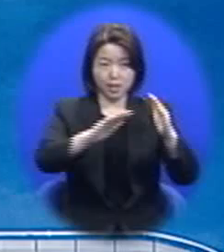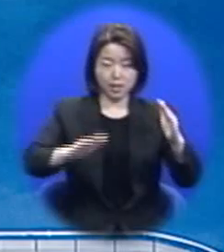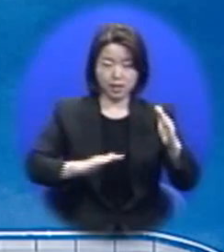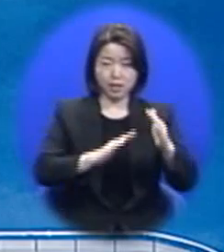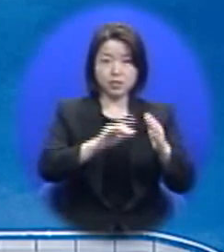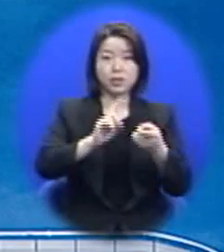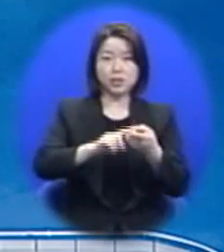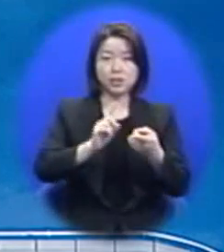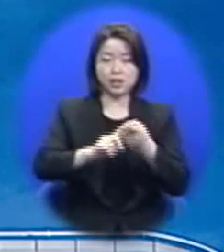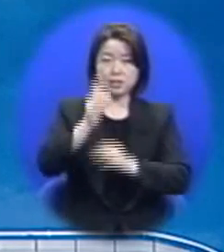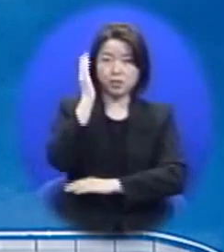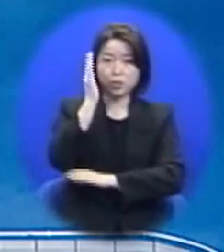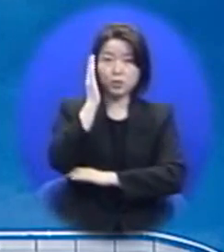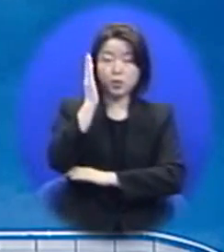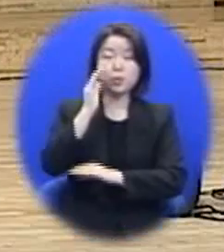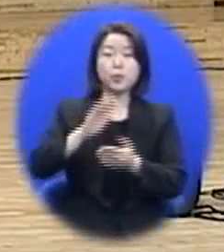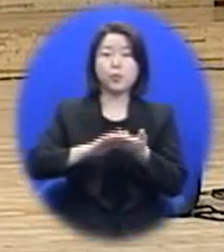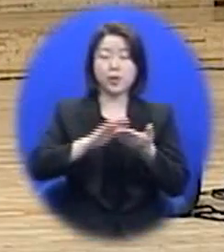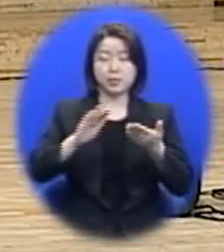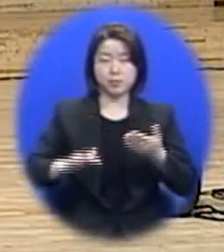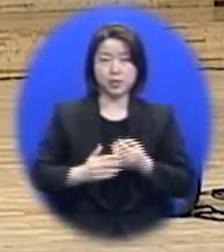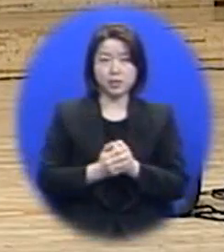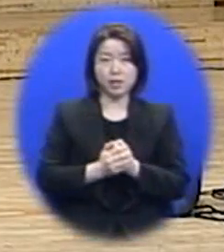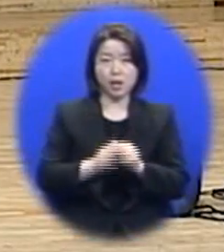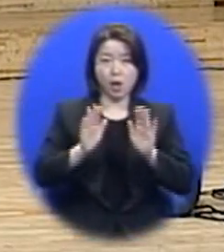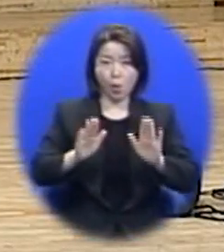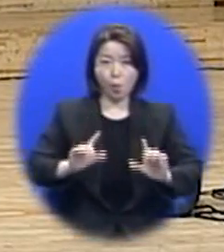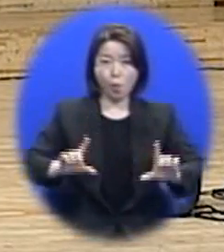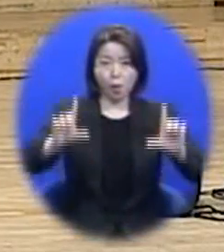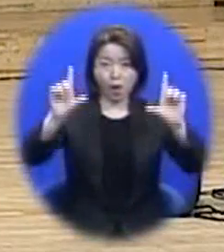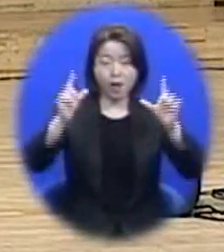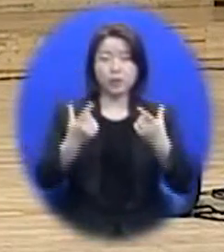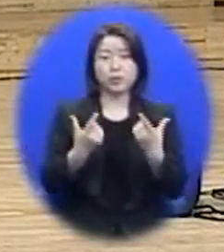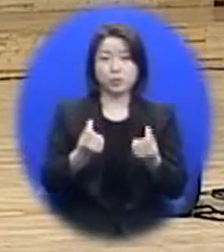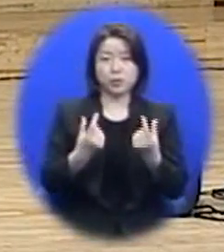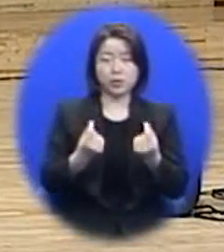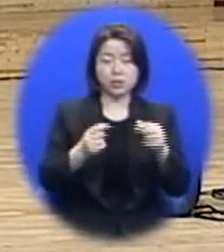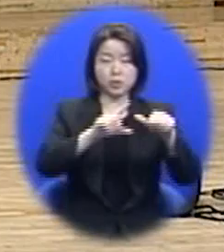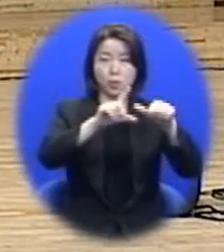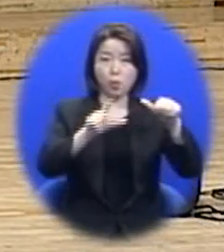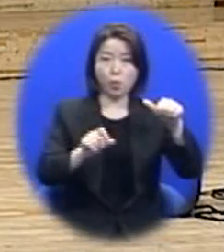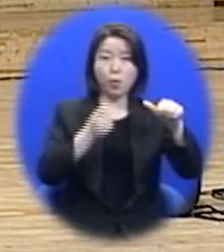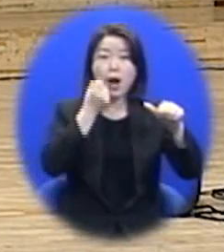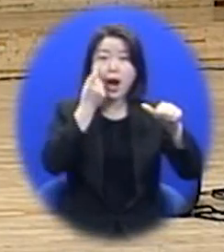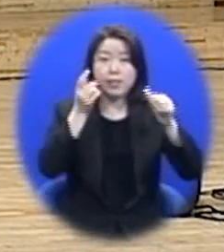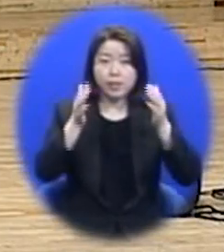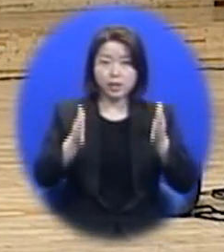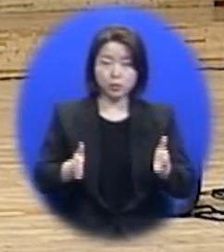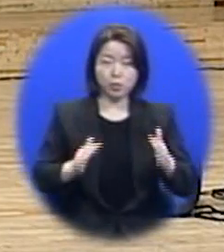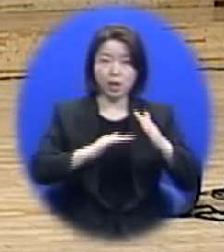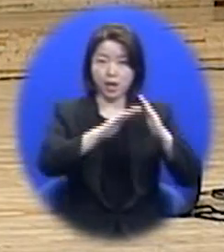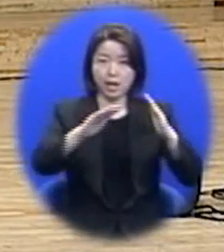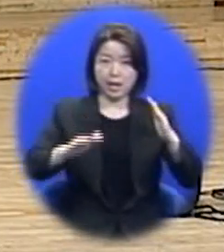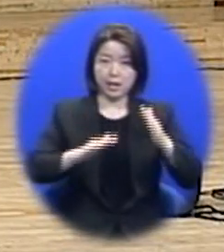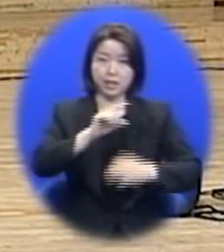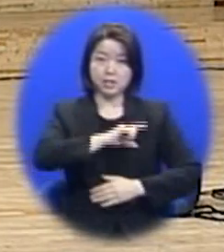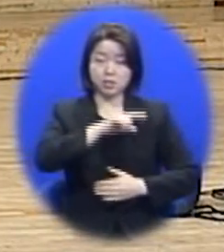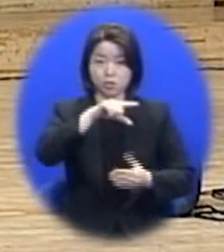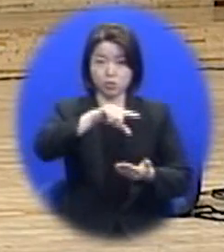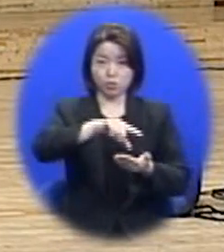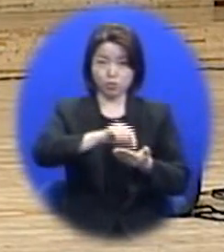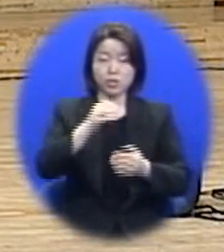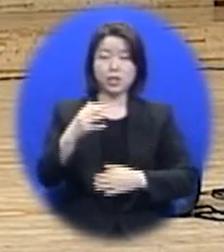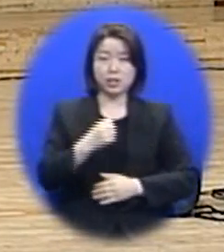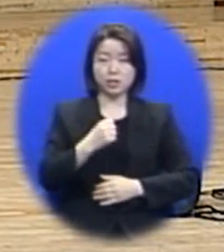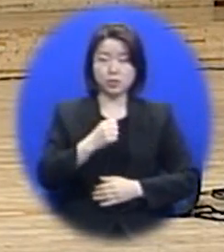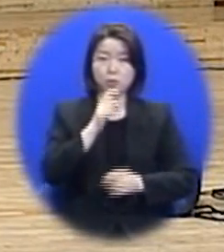설교를 합니다. 올해도 똑같이 5월 한달 동안 가정을 주제로 말씀을